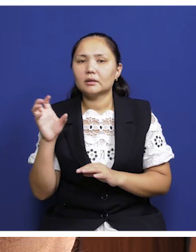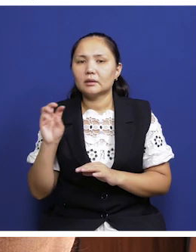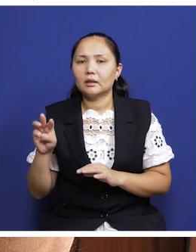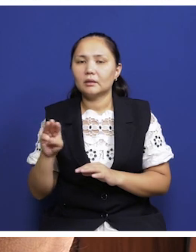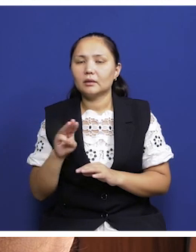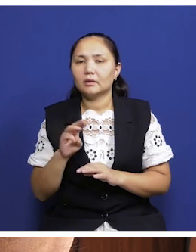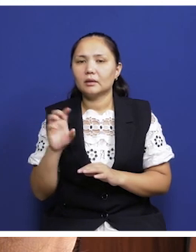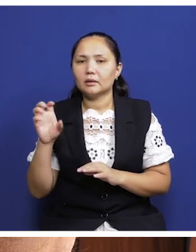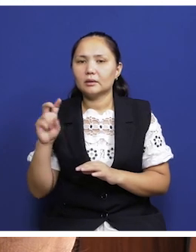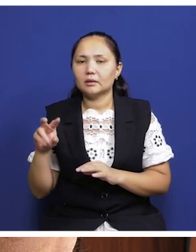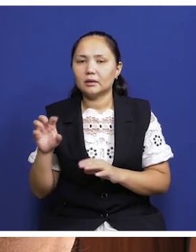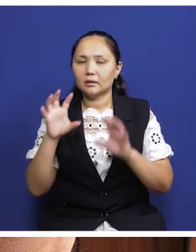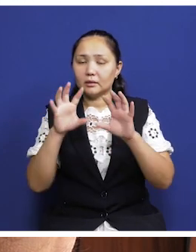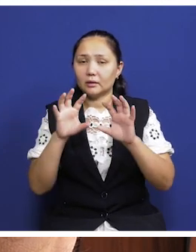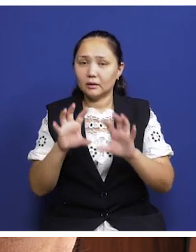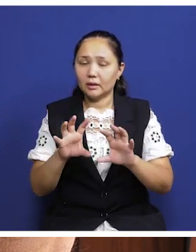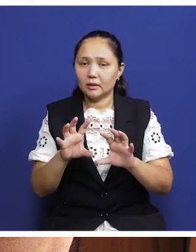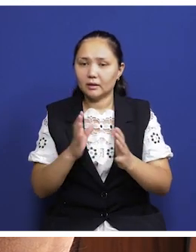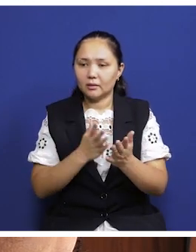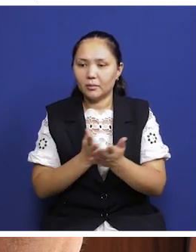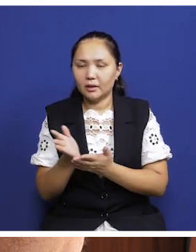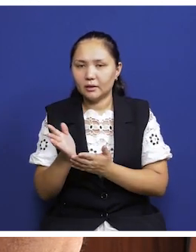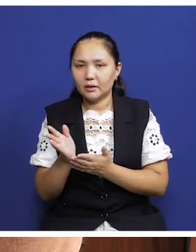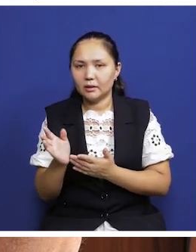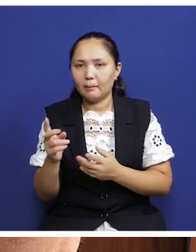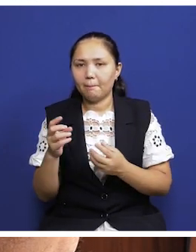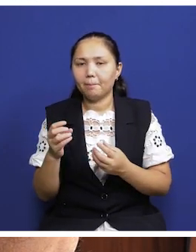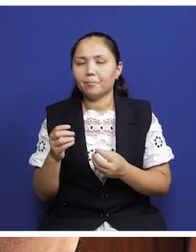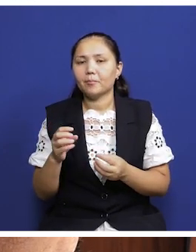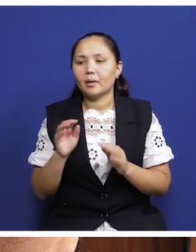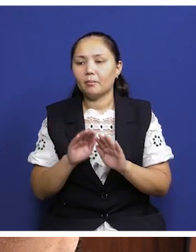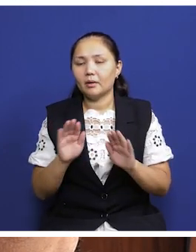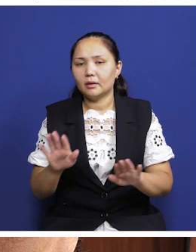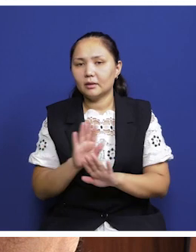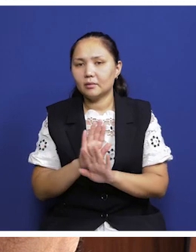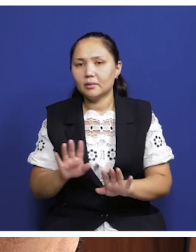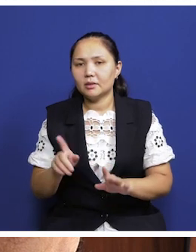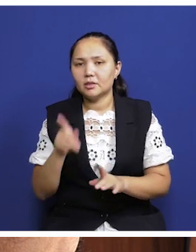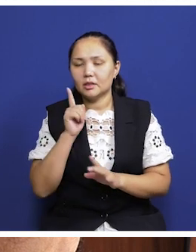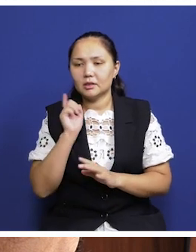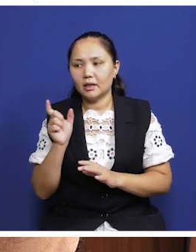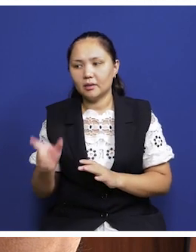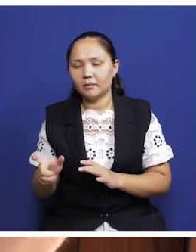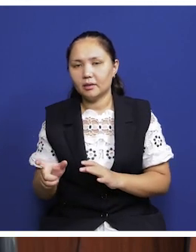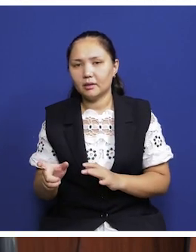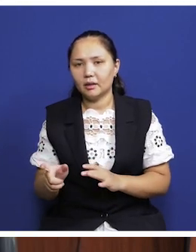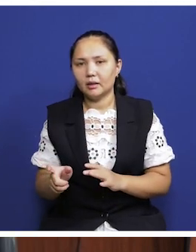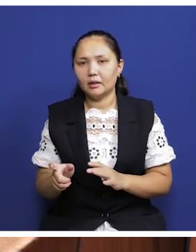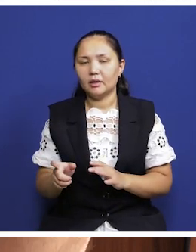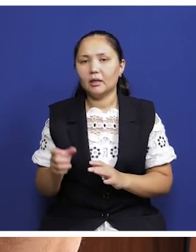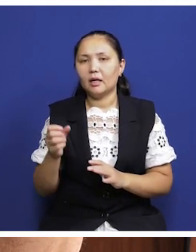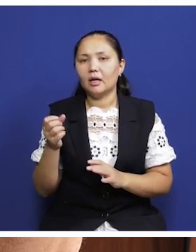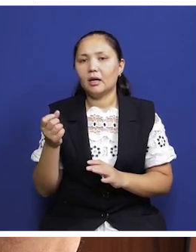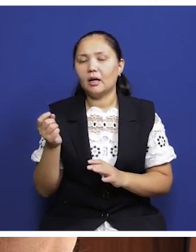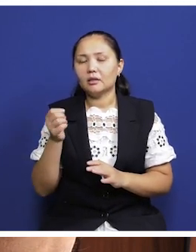үшін міне осындай бағыттарда тек қана оқушы балаларды емес кезігін жастарымызды сол жерде жаңағы бір қысқа